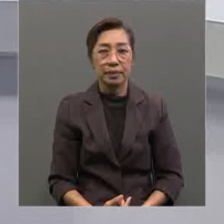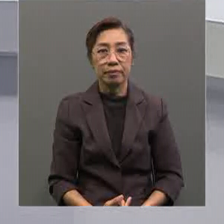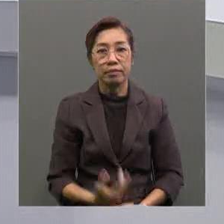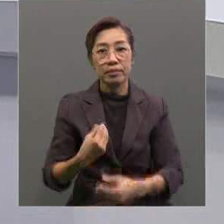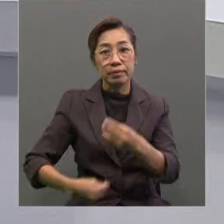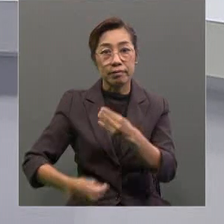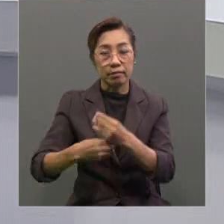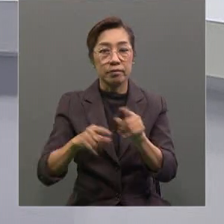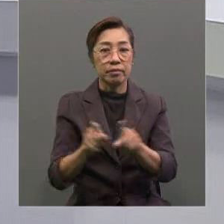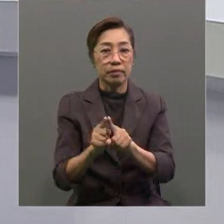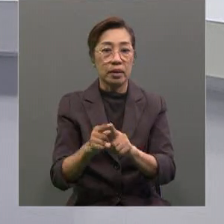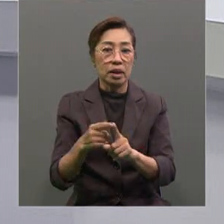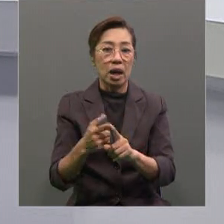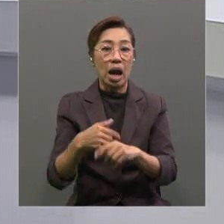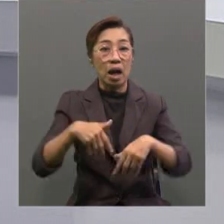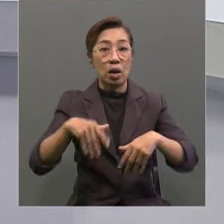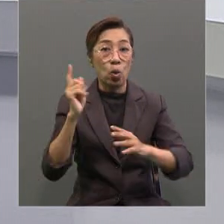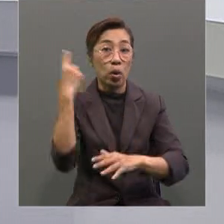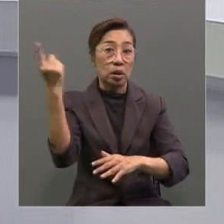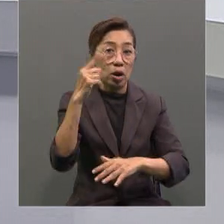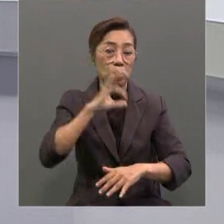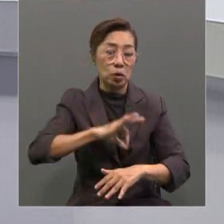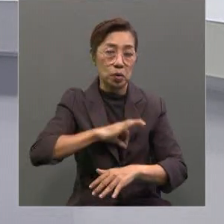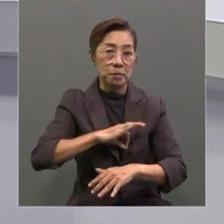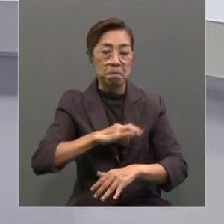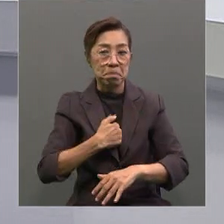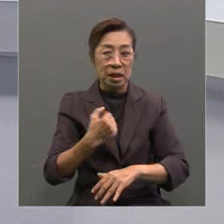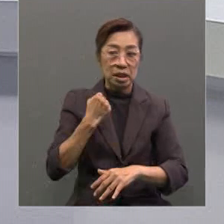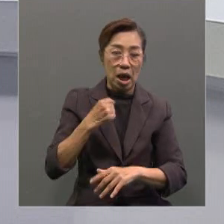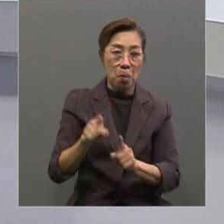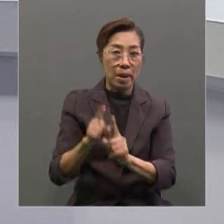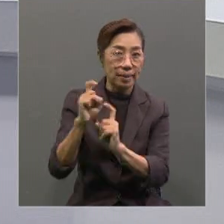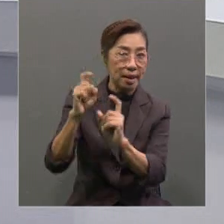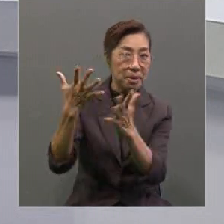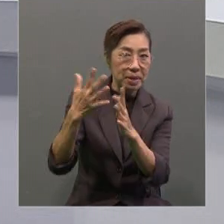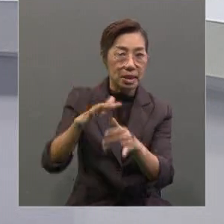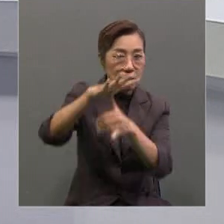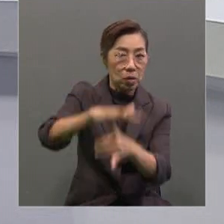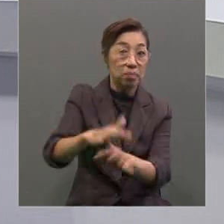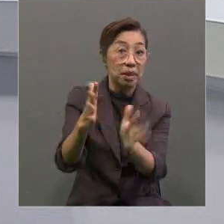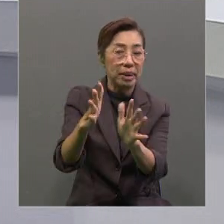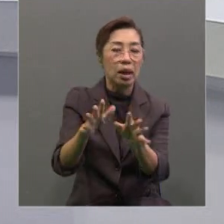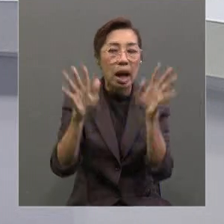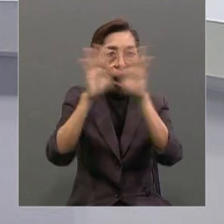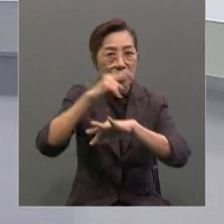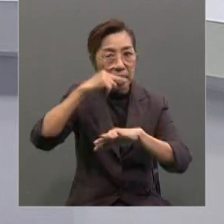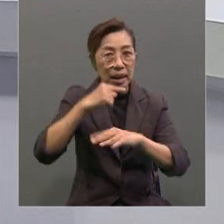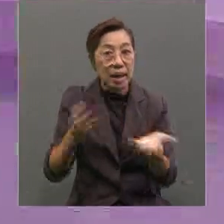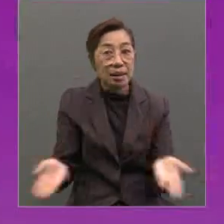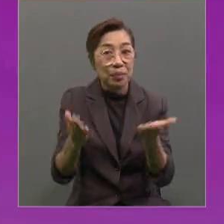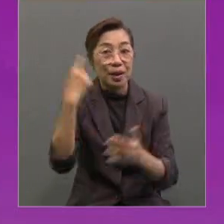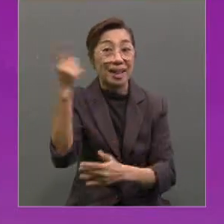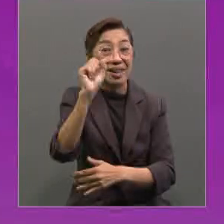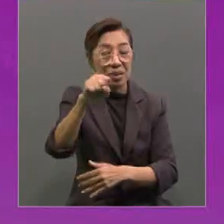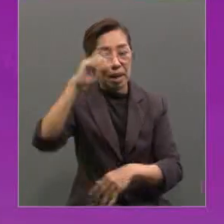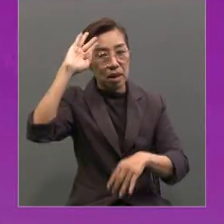และเพื่อเป็นการสร้างความเชื่อมั่นเรื่องของความปลอดภัยรวมถึงดูแลไม่ให้นักท่องเที่ยวถูกเอารัดเอาเปรียบนะคะเป็นการส่งเสริมการท่องเที่ยวไทยด้วยทางตำรวจท่องเ